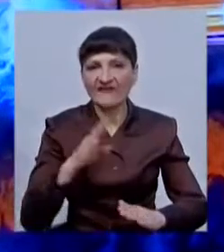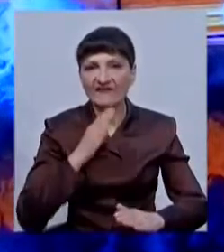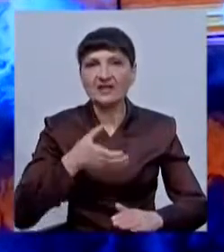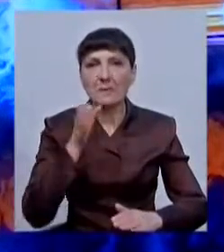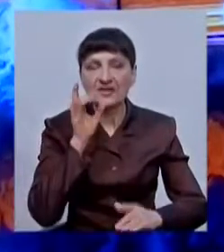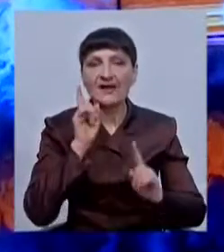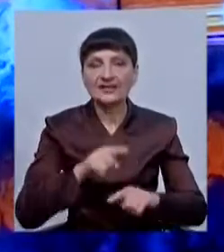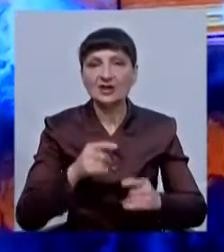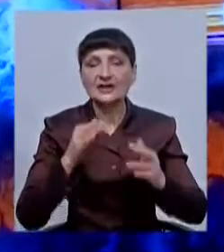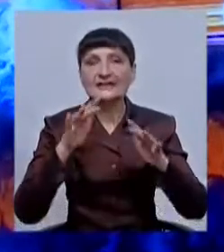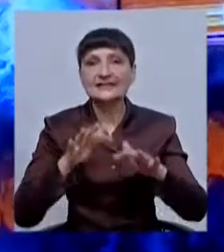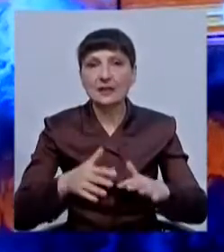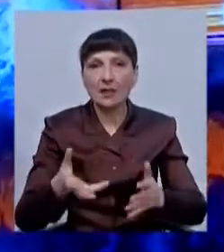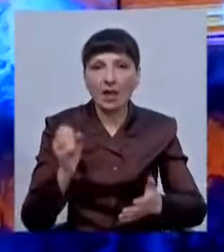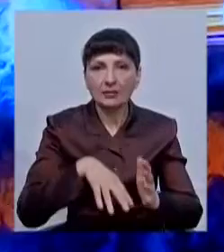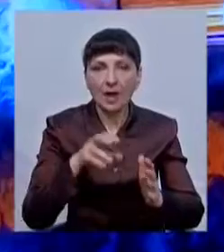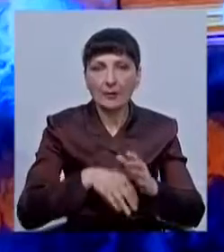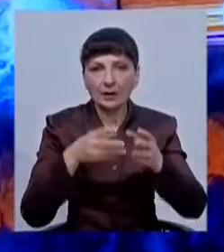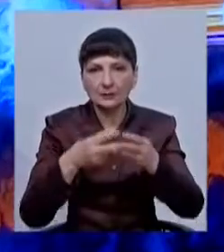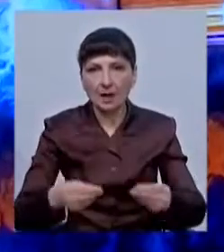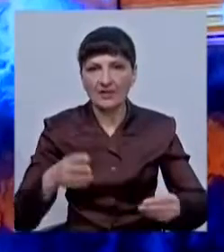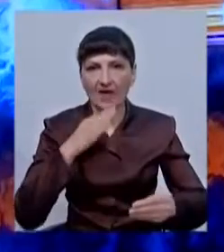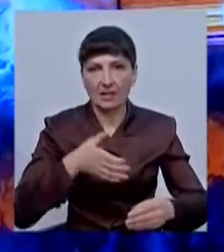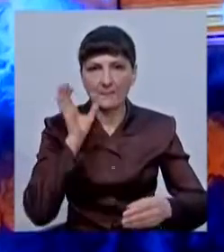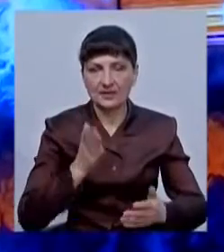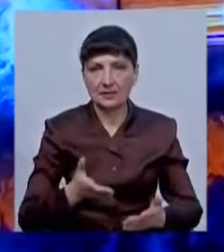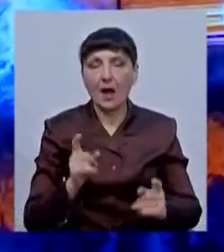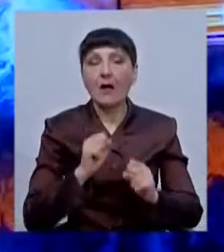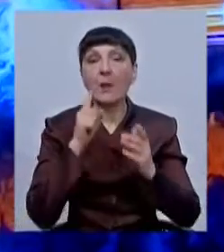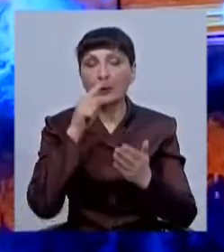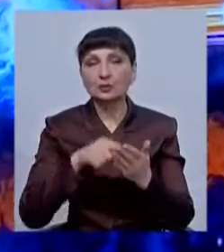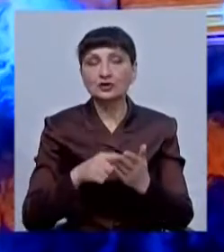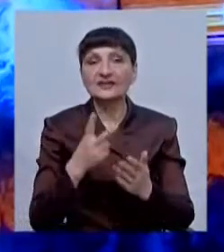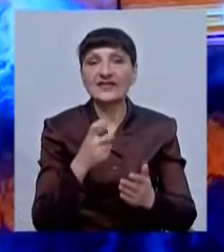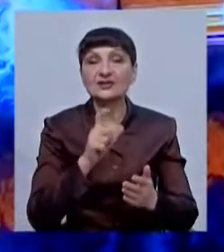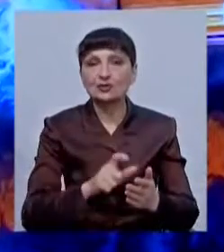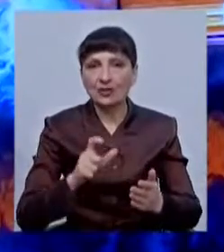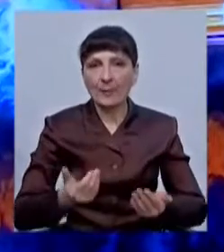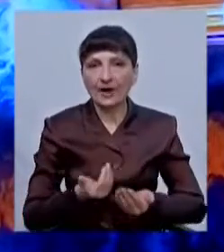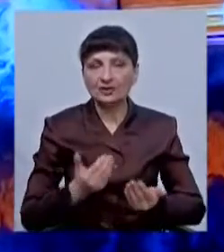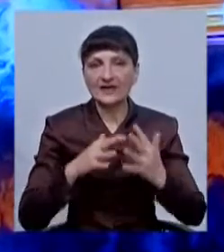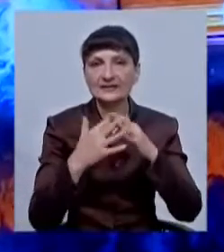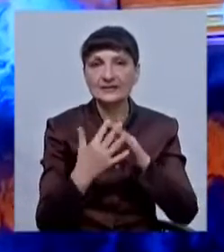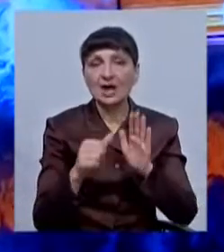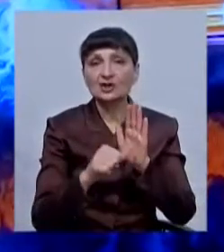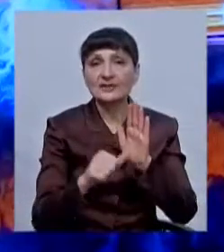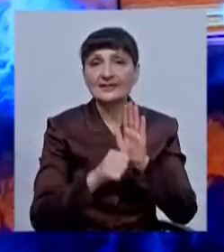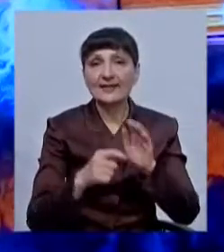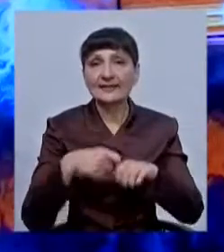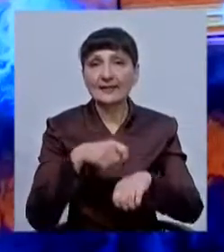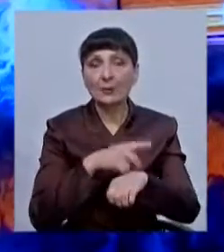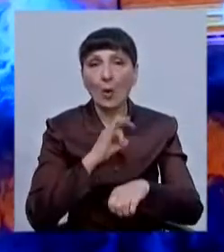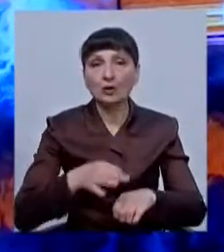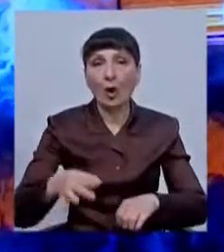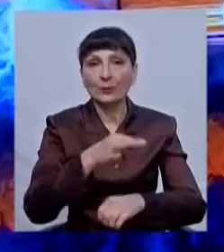и даже растапливать снег, чтобы приготовить пищу. Как получилось, что 200 человек, проживающие всего в 60 километрах